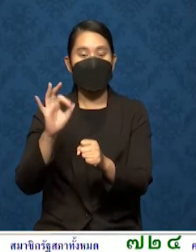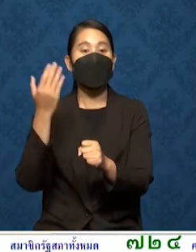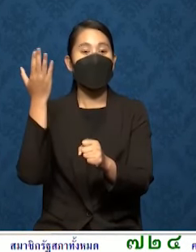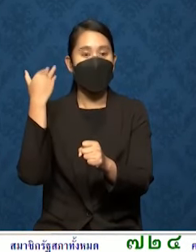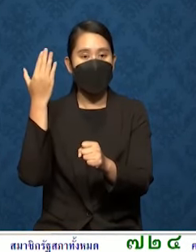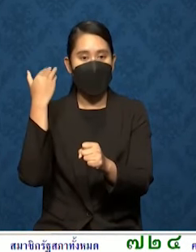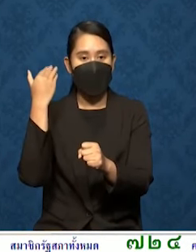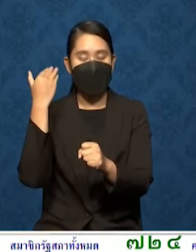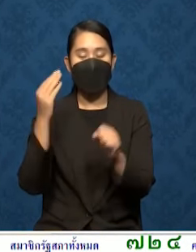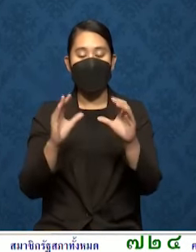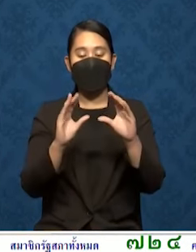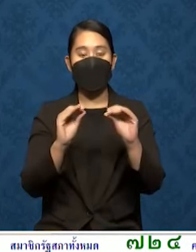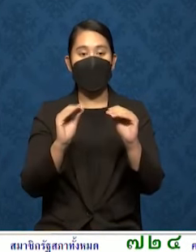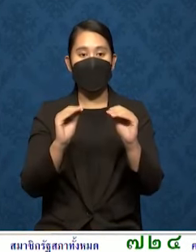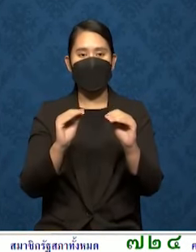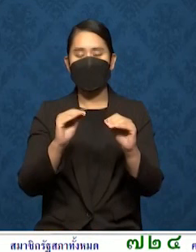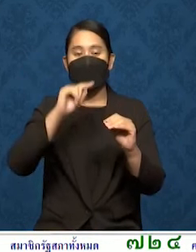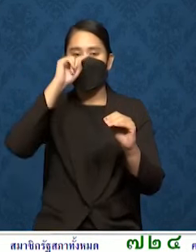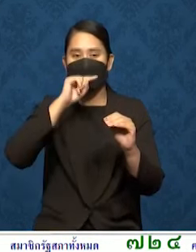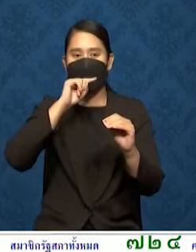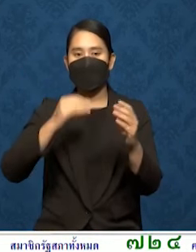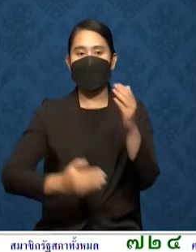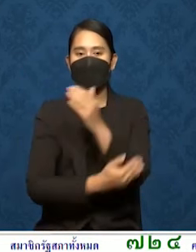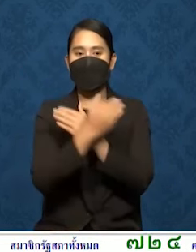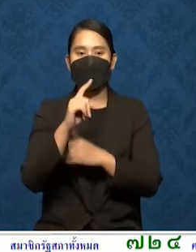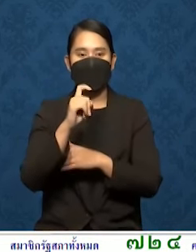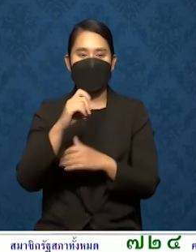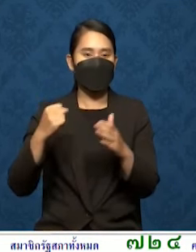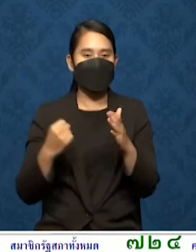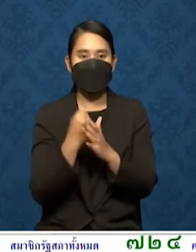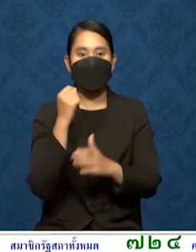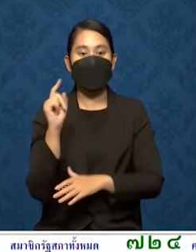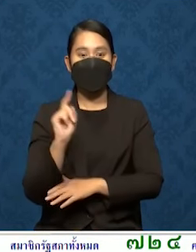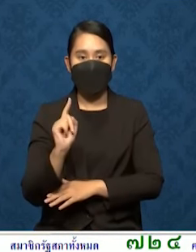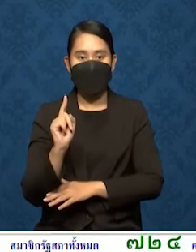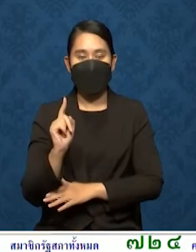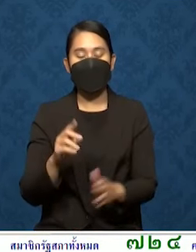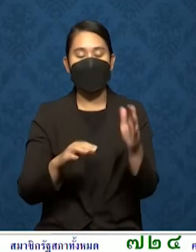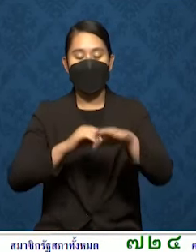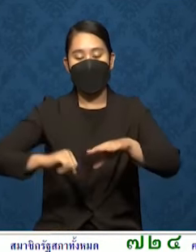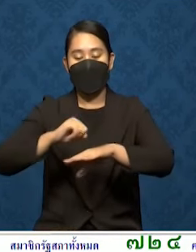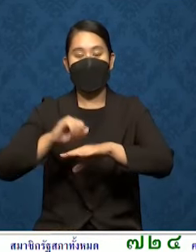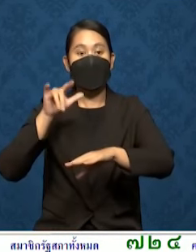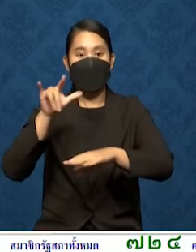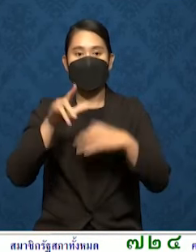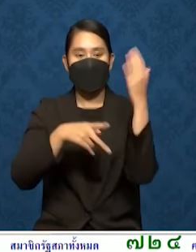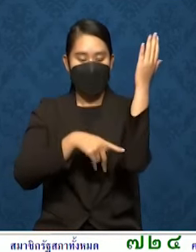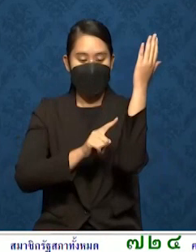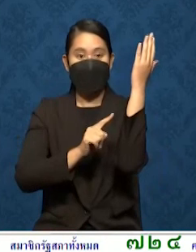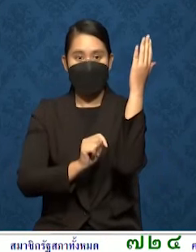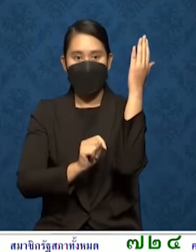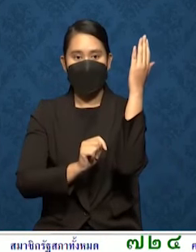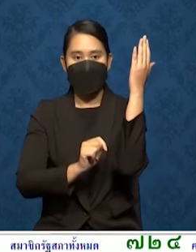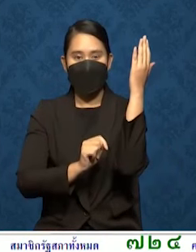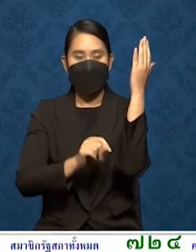าวจุดที่ไทยเสียโอกาสค่อนข้างมากคือสนามบินปัตตานีอาจจะเ